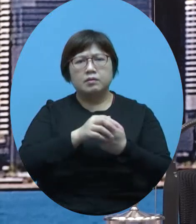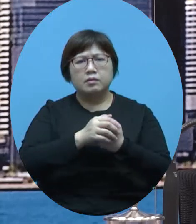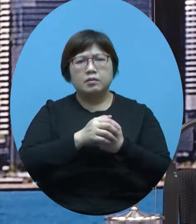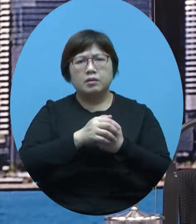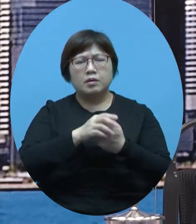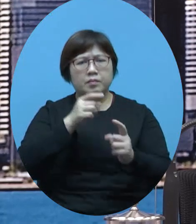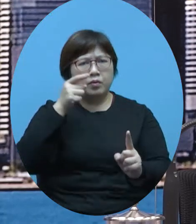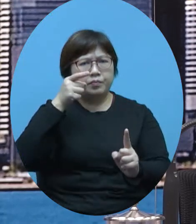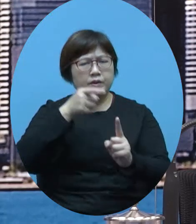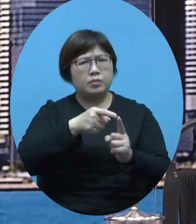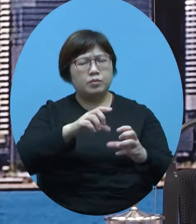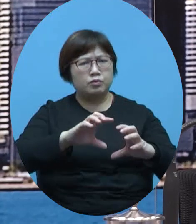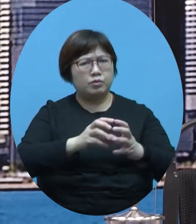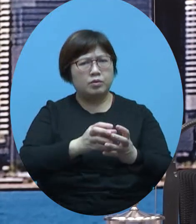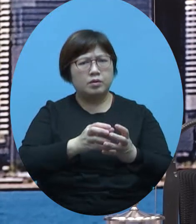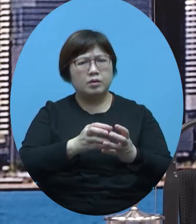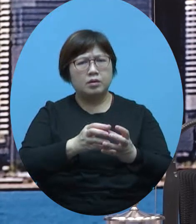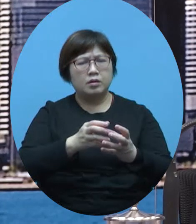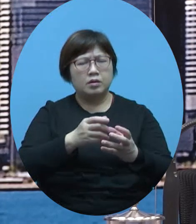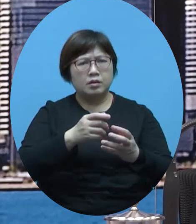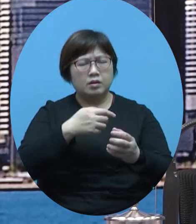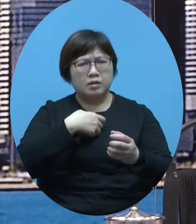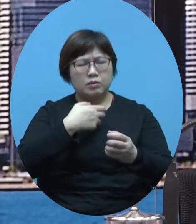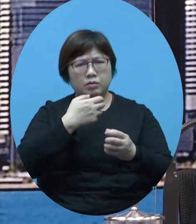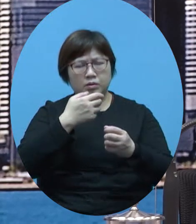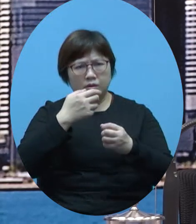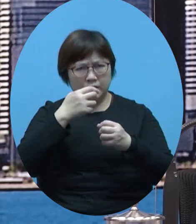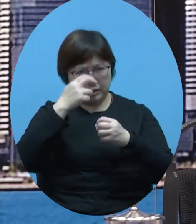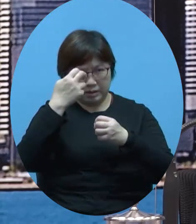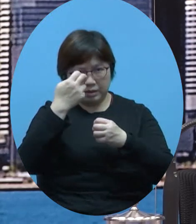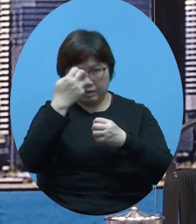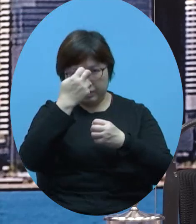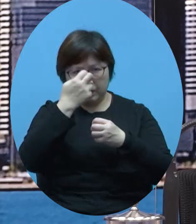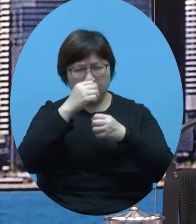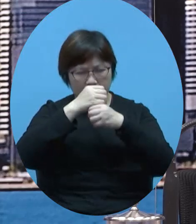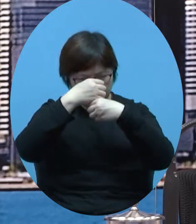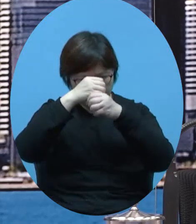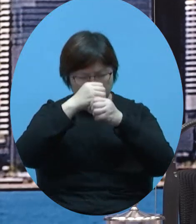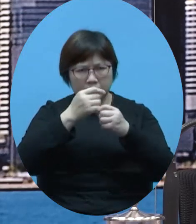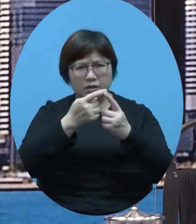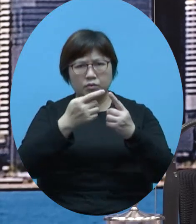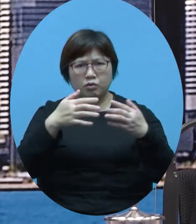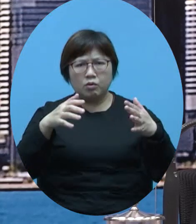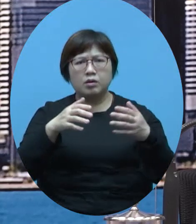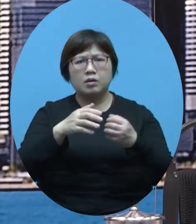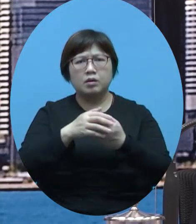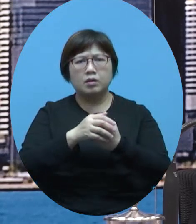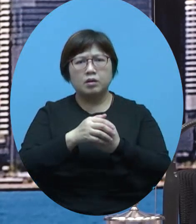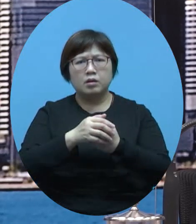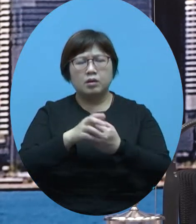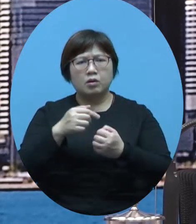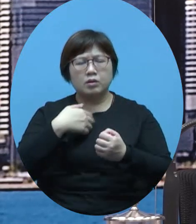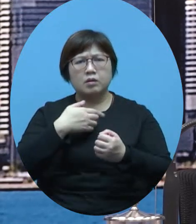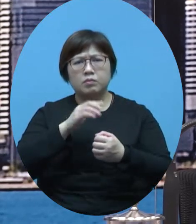那個目標的群組，你是可以檢測到多的陽性的數目的人士呢，這個我們絕對不會介